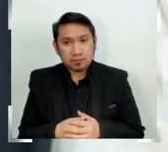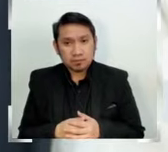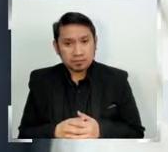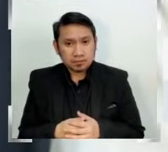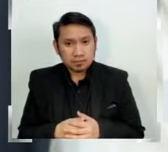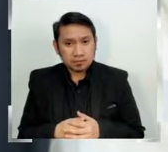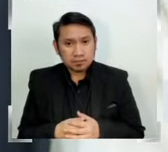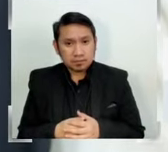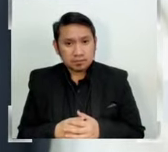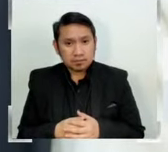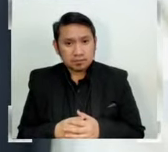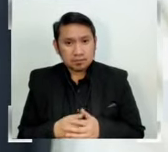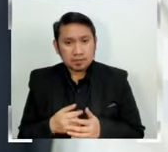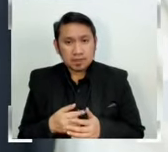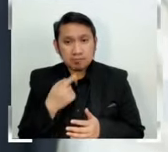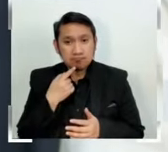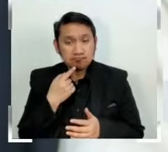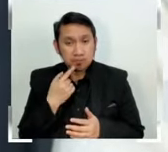Study.